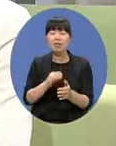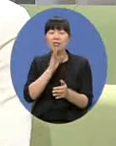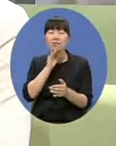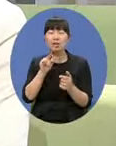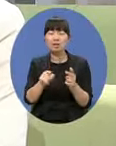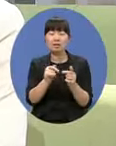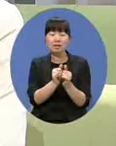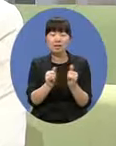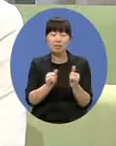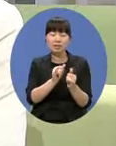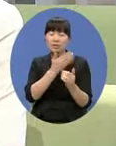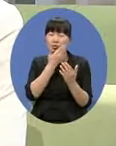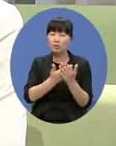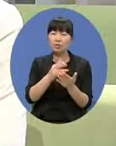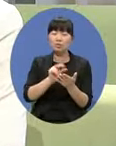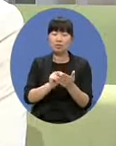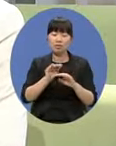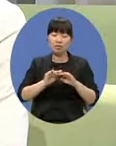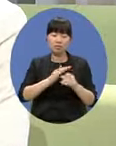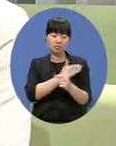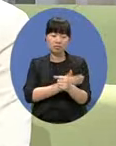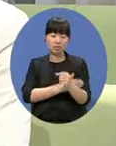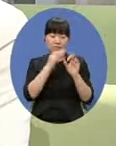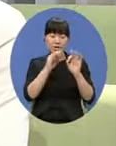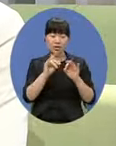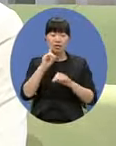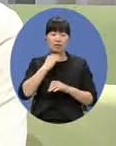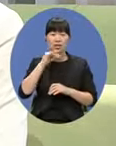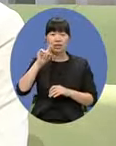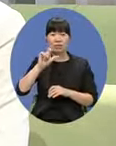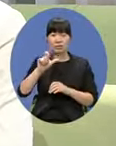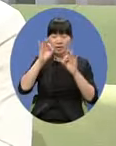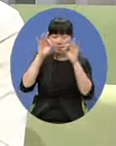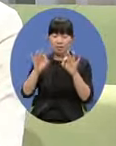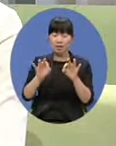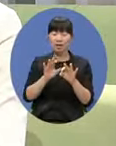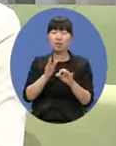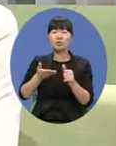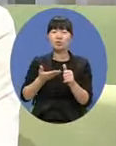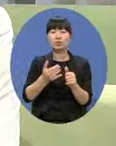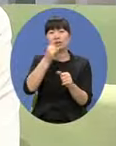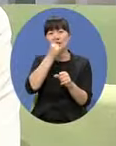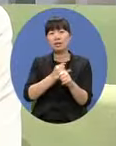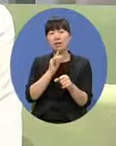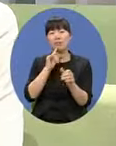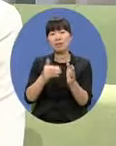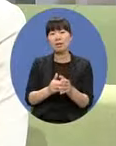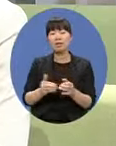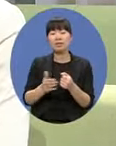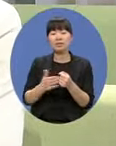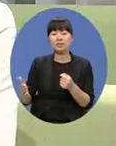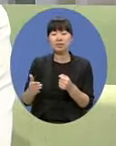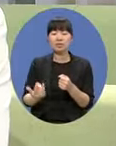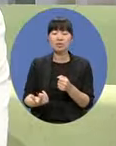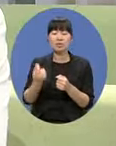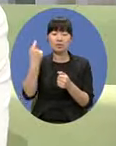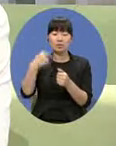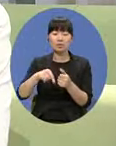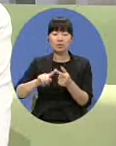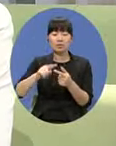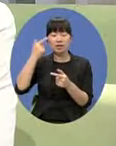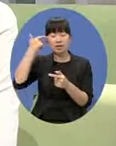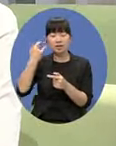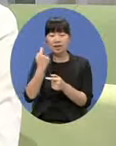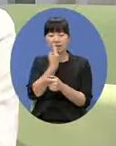사람이 결정적인 문제 해결 능력 같은 건 한 15세가 돼야 네. 줄 수 있다 이렇게 얘기를 하거든요. 그러니까 조기 교육에 대한 뇌